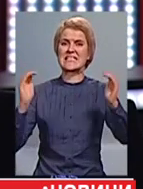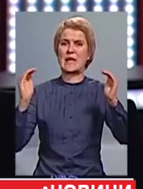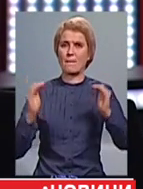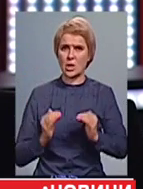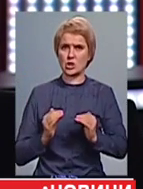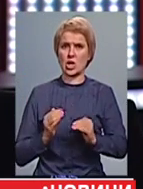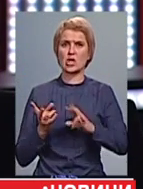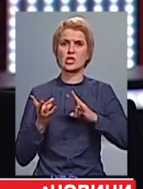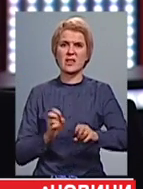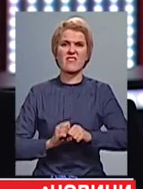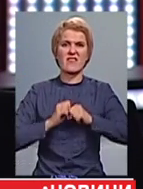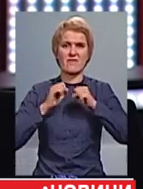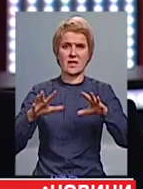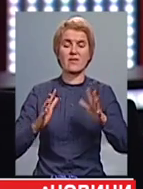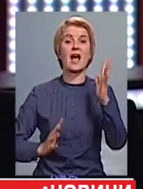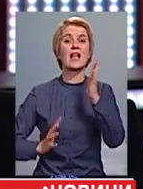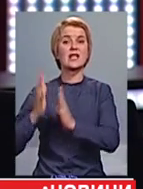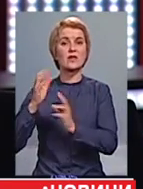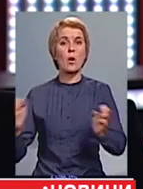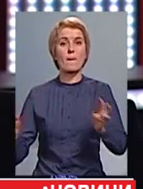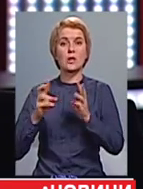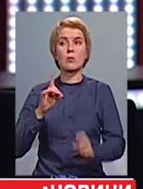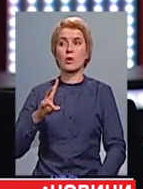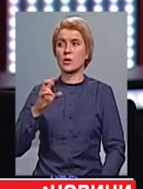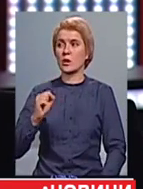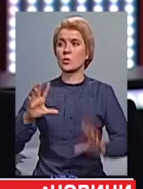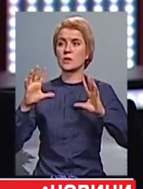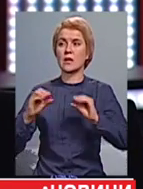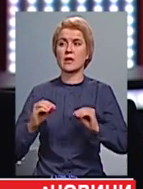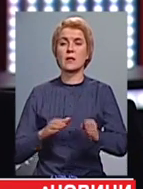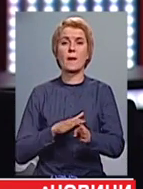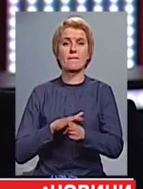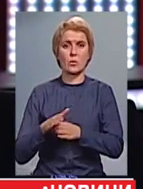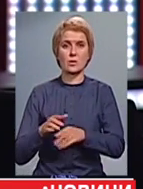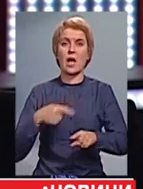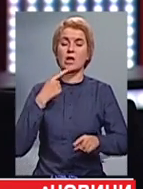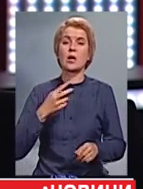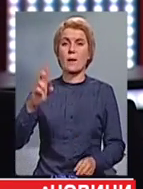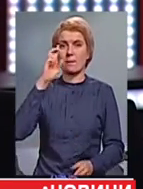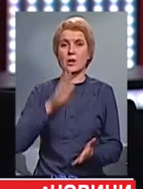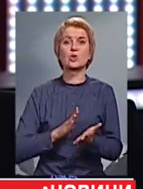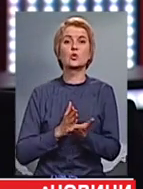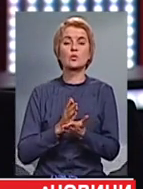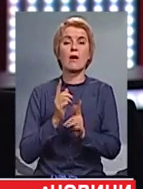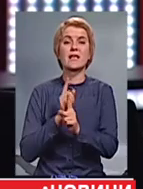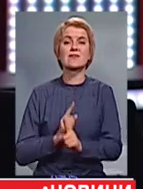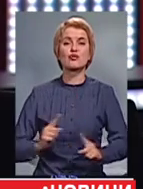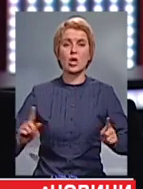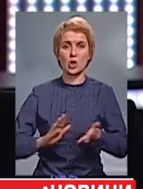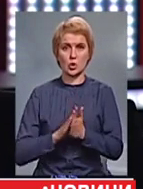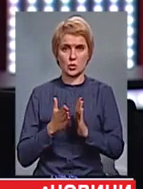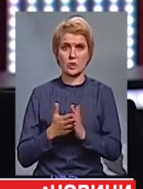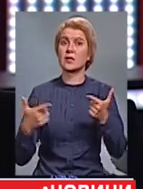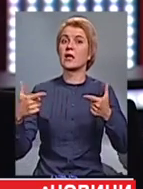Лісову пожежу в Бородянському районі загасили повністю. Про це повідомляє прес-служба Державної служби надзвичайних ситуацій. Де ще горить і